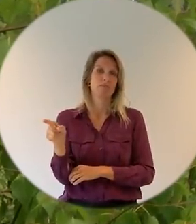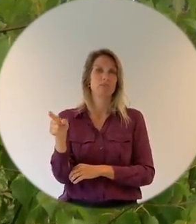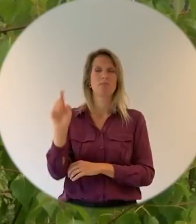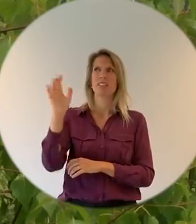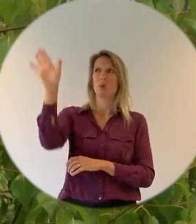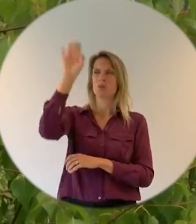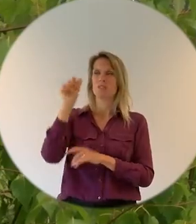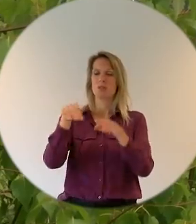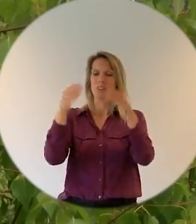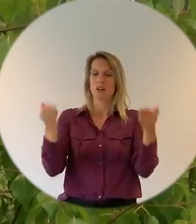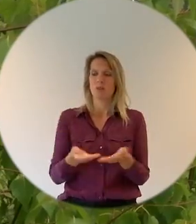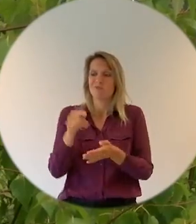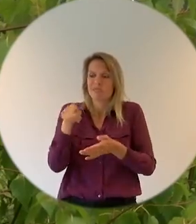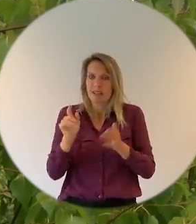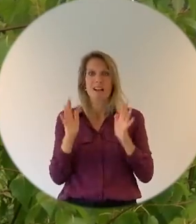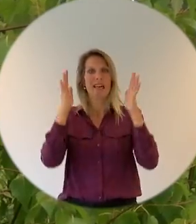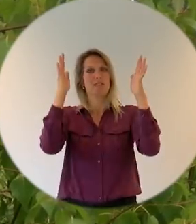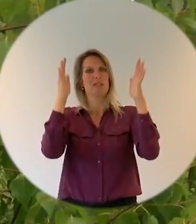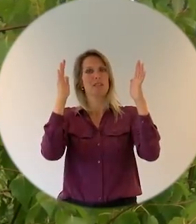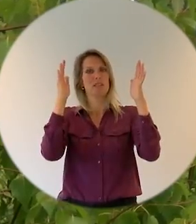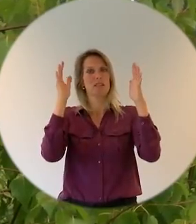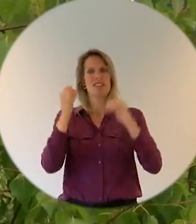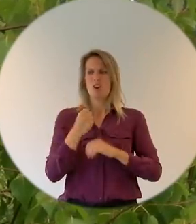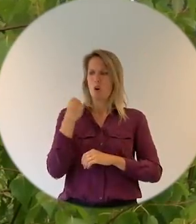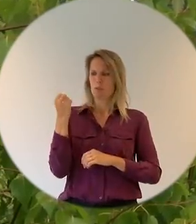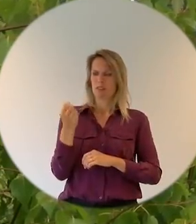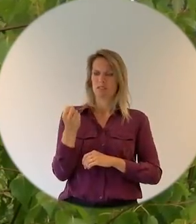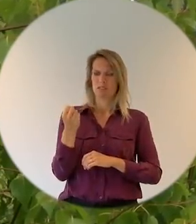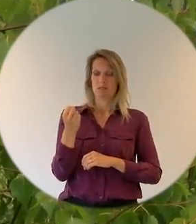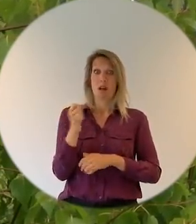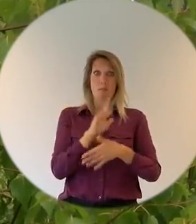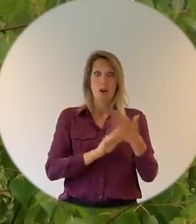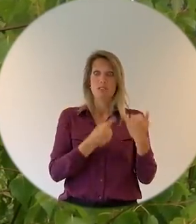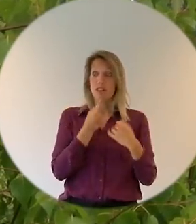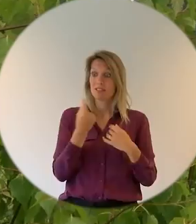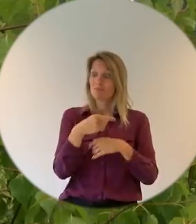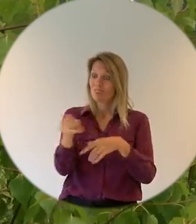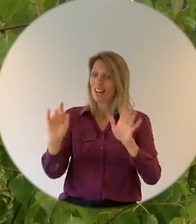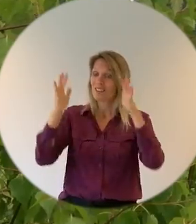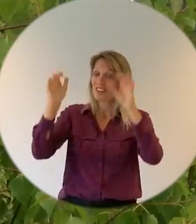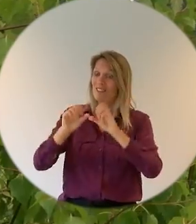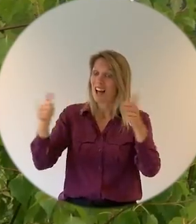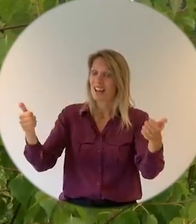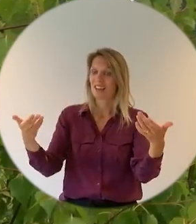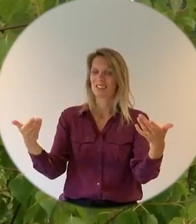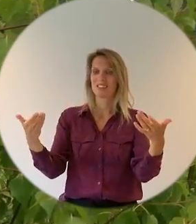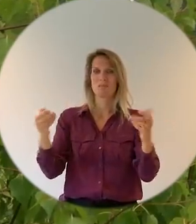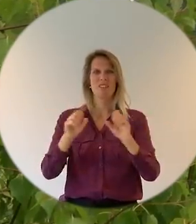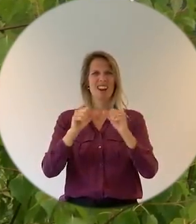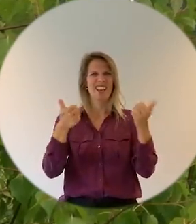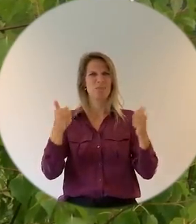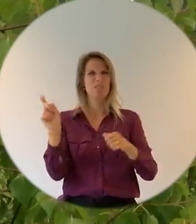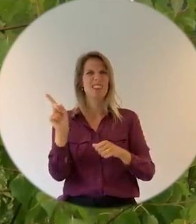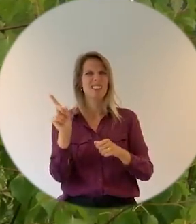wereld. Want je leeft in vrijheid, had Paulus gezegd, maar wat is nou vrijheid? Hoe ziet